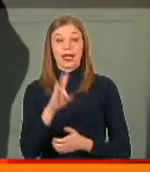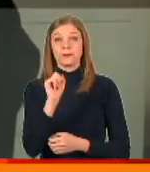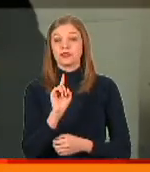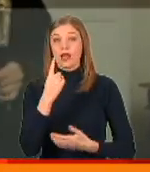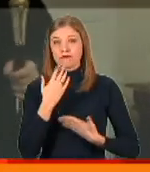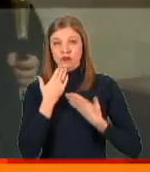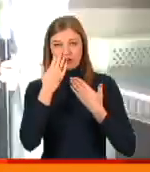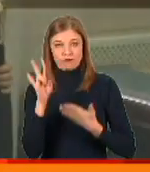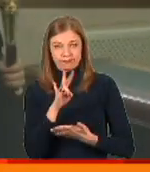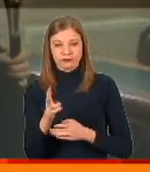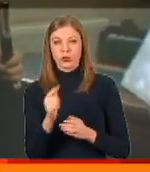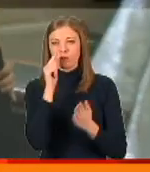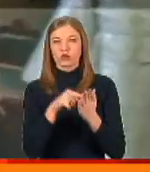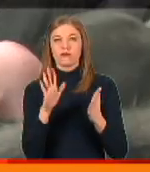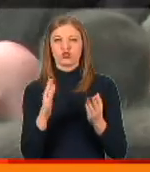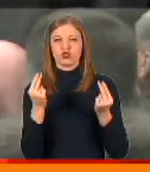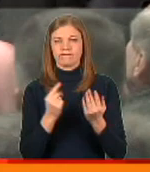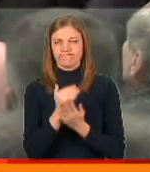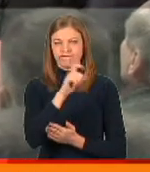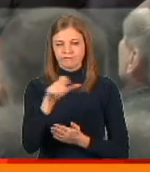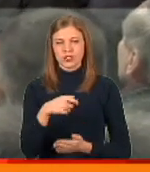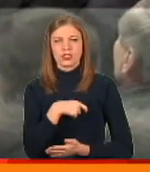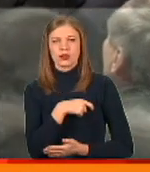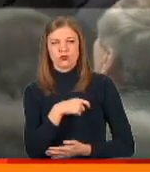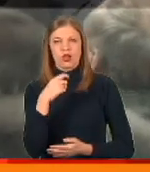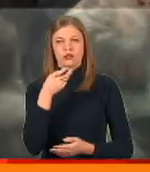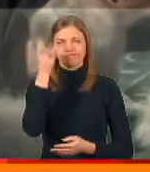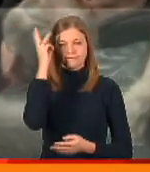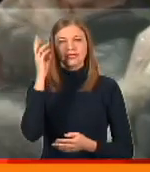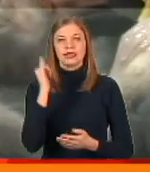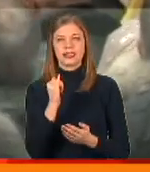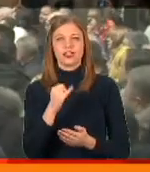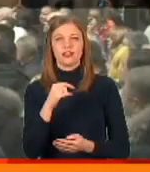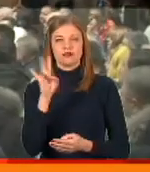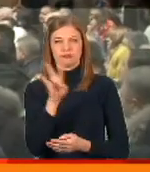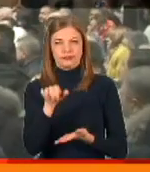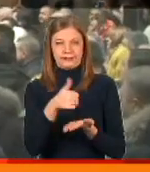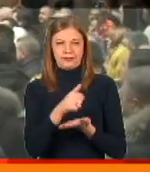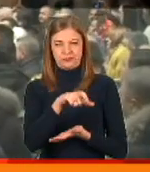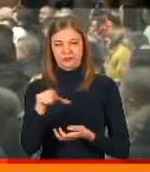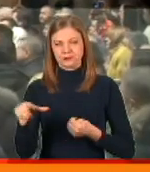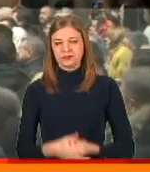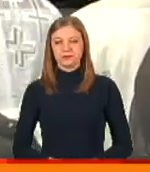літургію до храму потрапили лише високопосадовці, політики, дипломати та верховне духовенство.